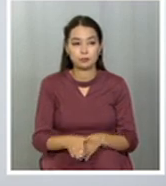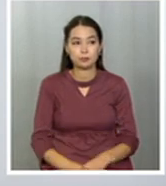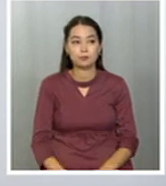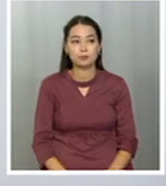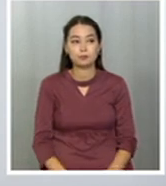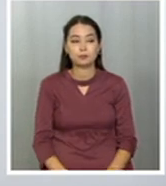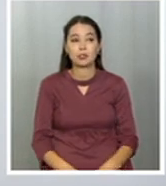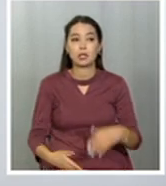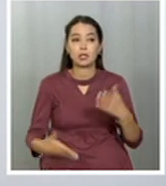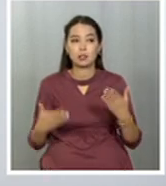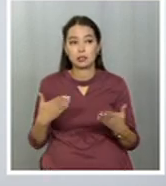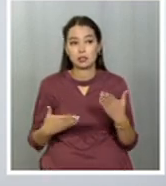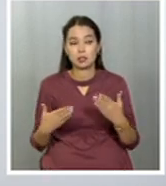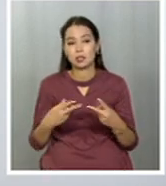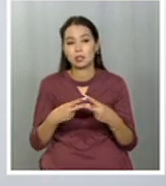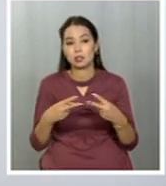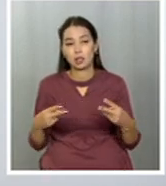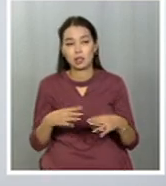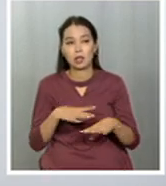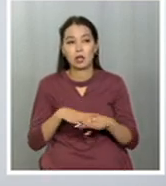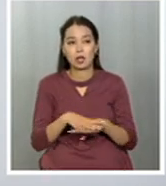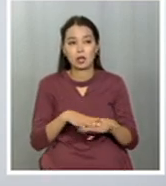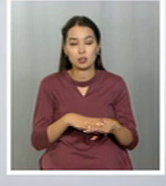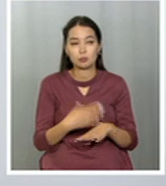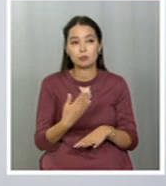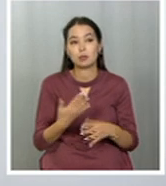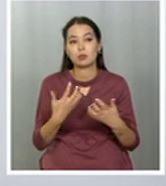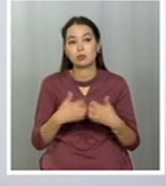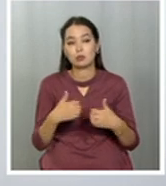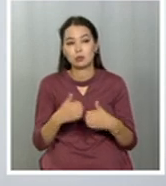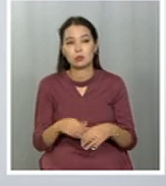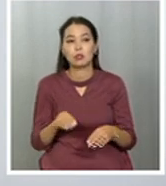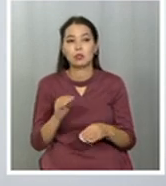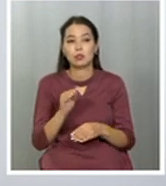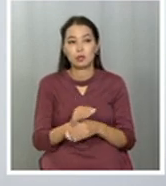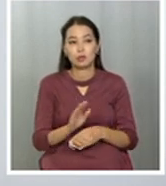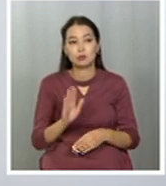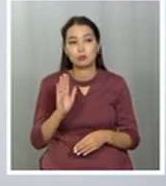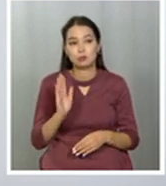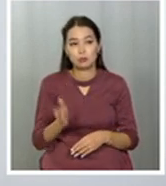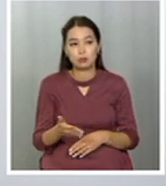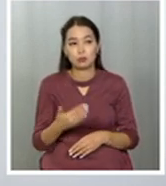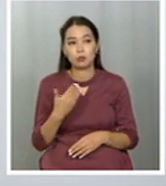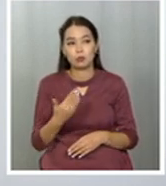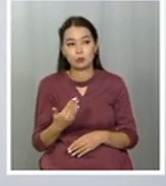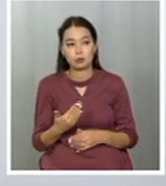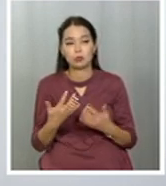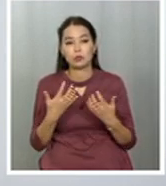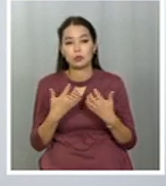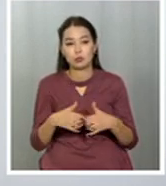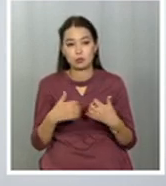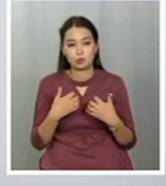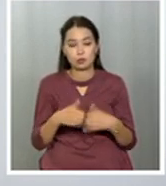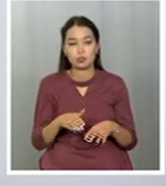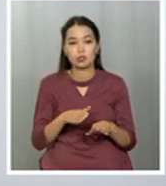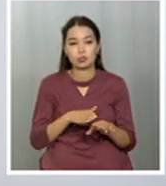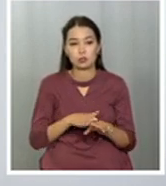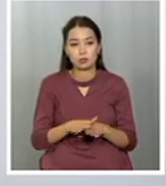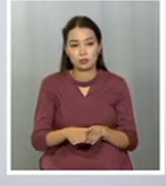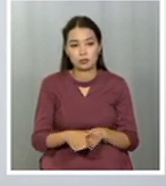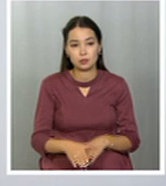орындайық. Егер теңдеу арифметикалық прогрессия құрайтын болса, онда теңдеуді